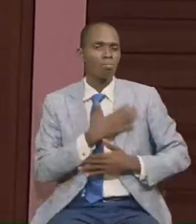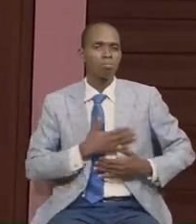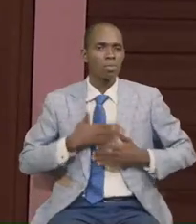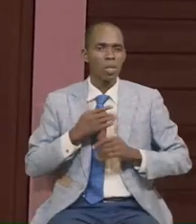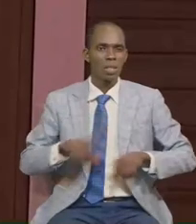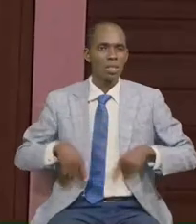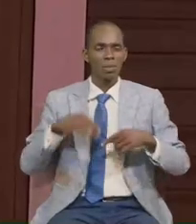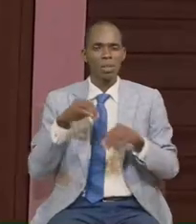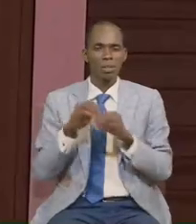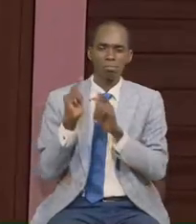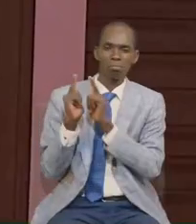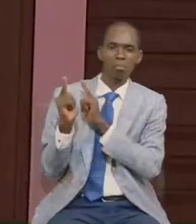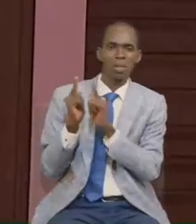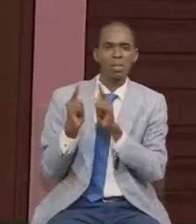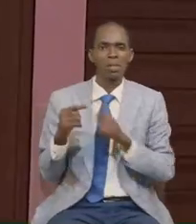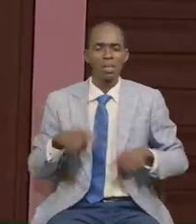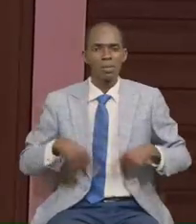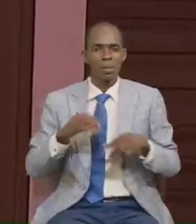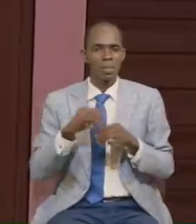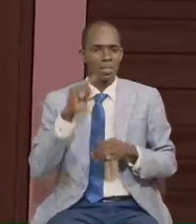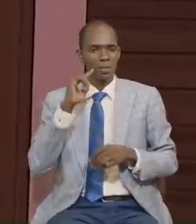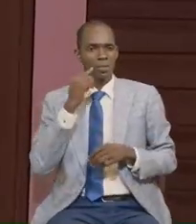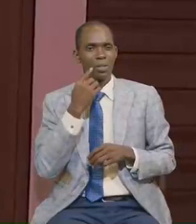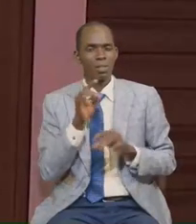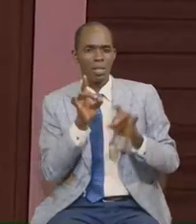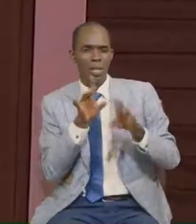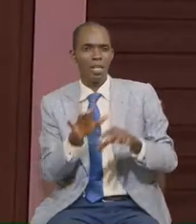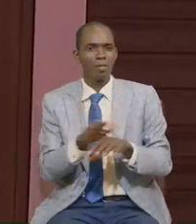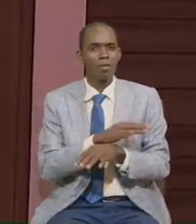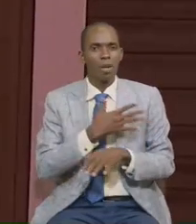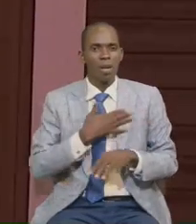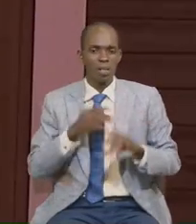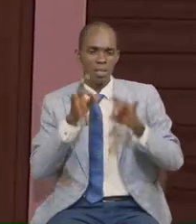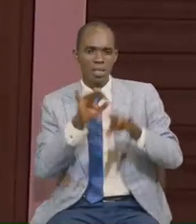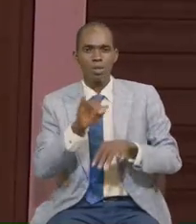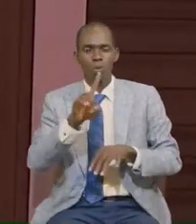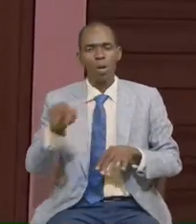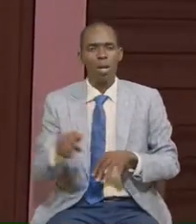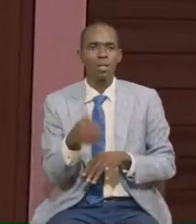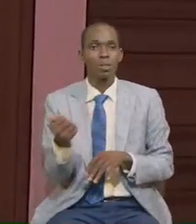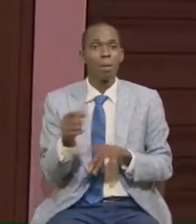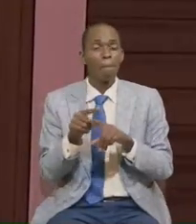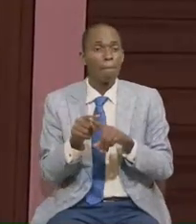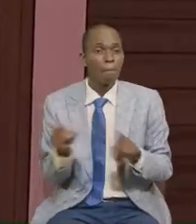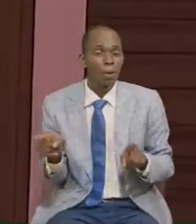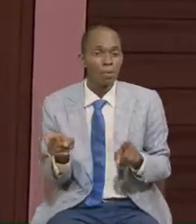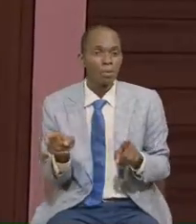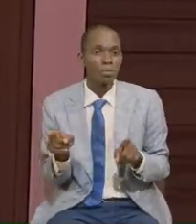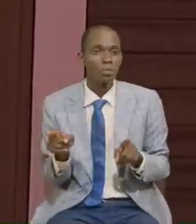nous vivions dans la méchanceté, dans l'envie, digne d'être haï et nous haïssant les uns les autres. Mais,